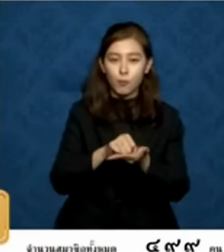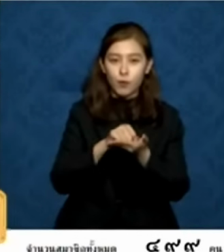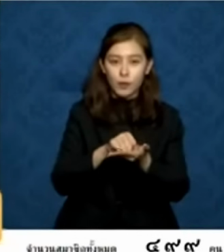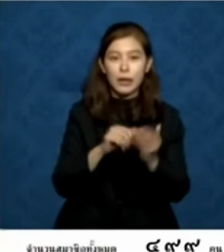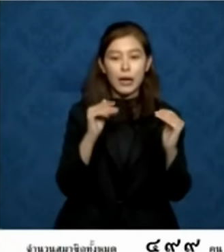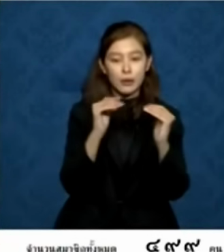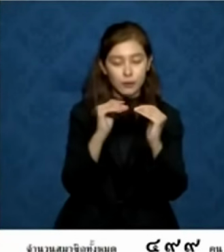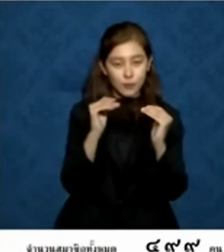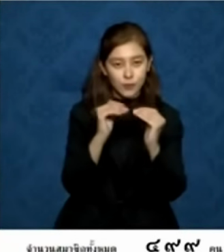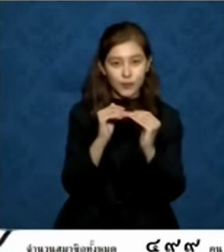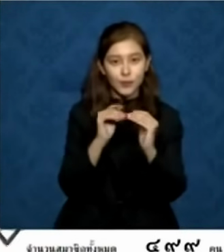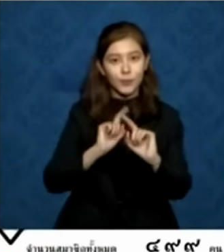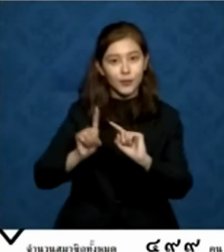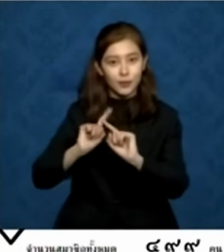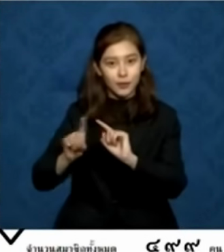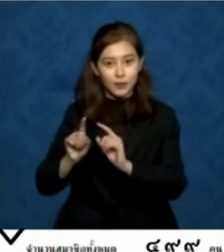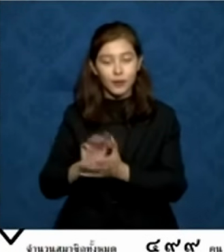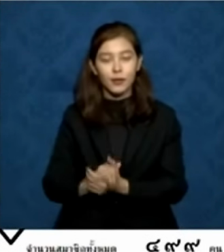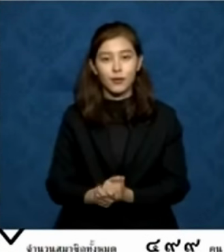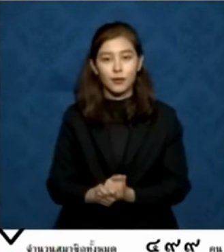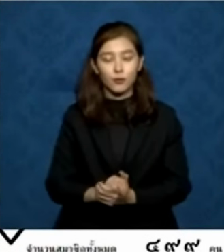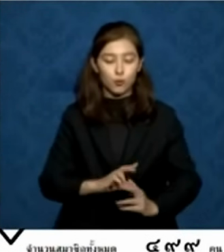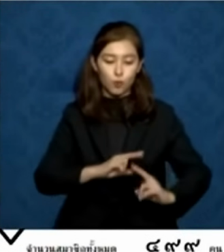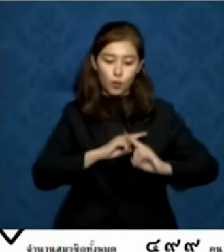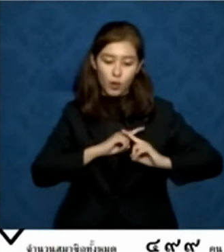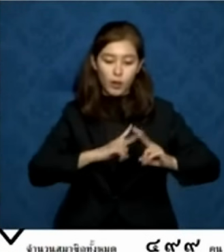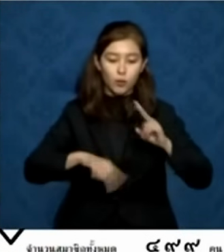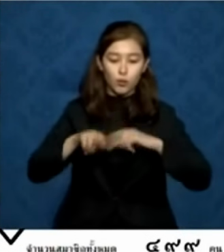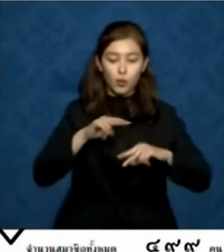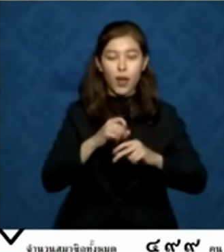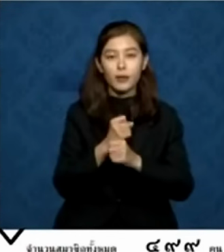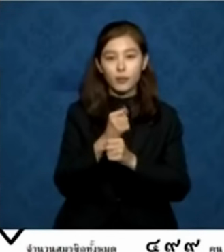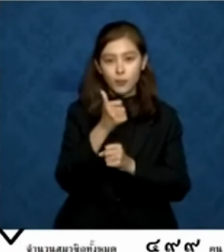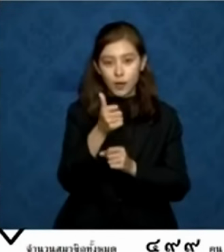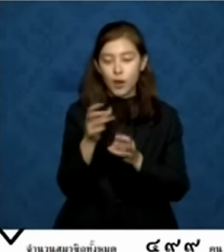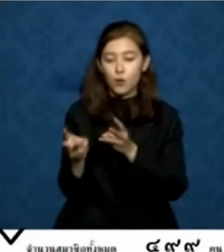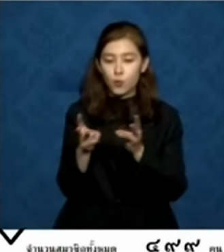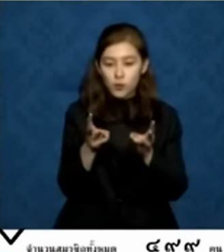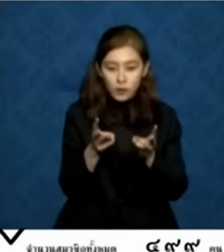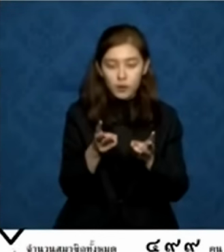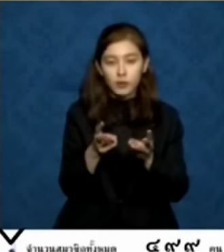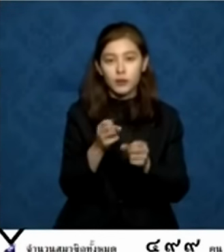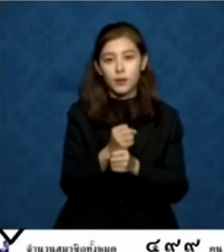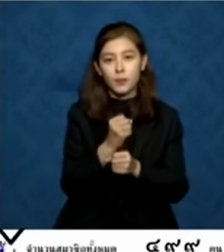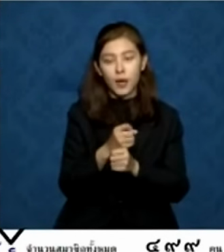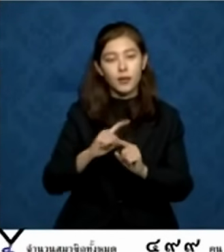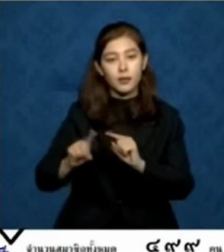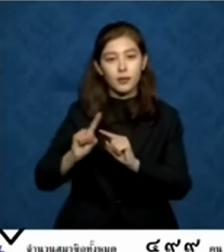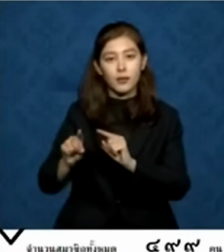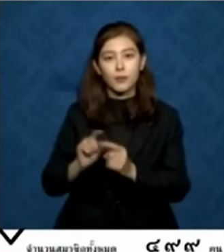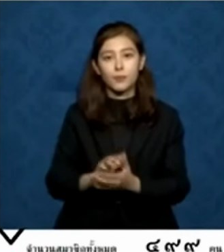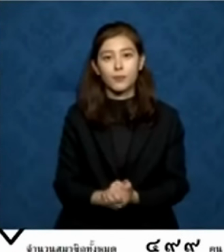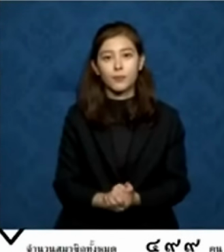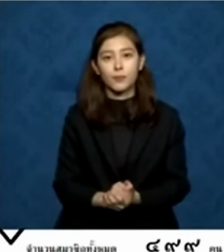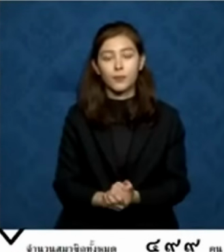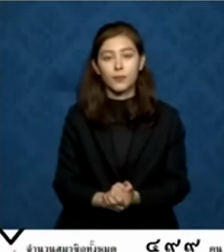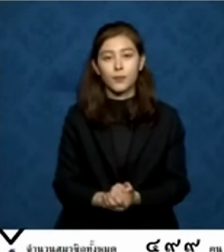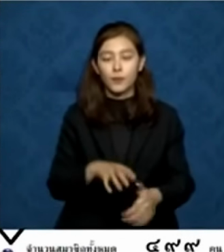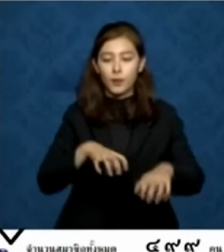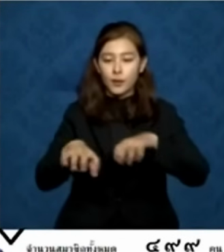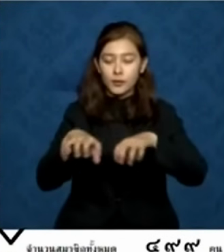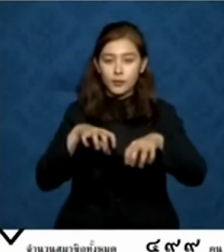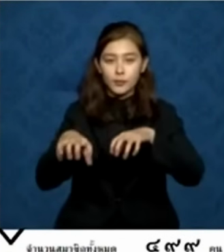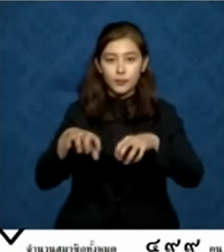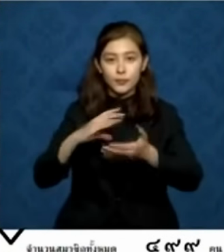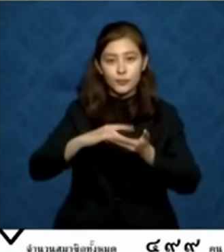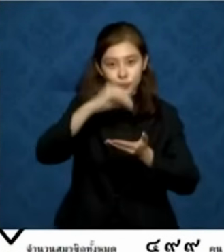ทธิภาพสามารถพึ่งตนเองได้ในทุกมิติโดยมีการดำเนินการที่สำคัญคือสนับสนุนการจัดการศึกษาพื้น